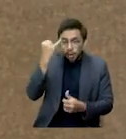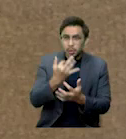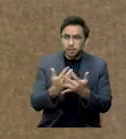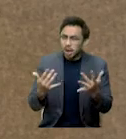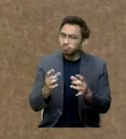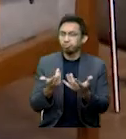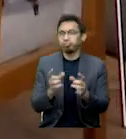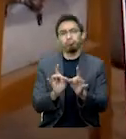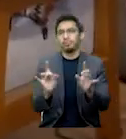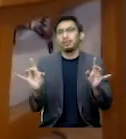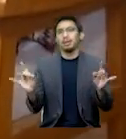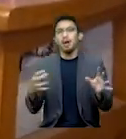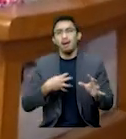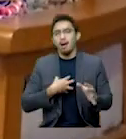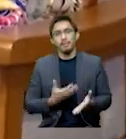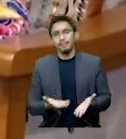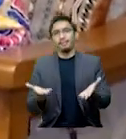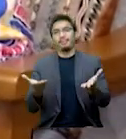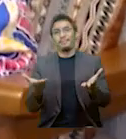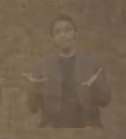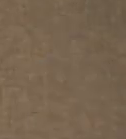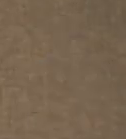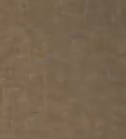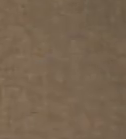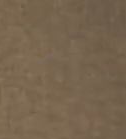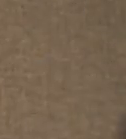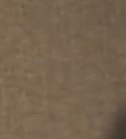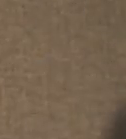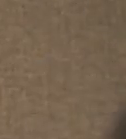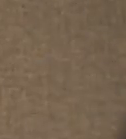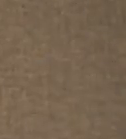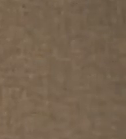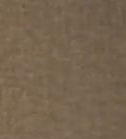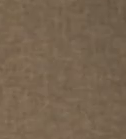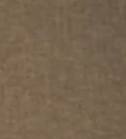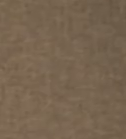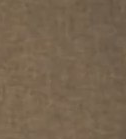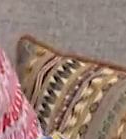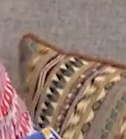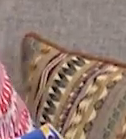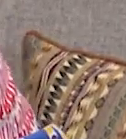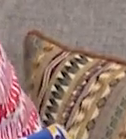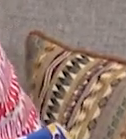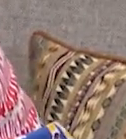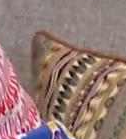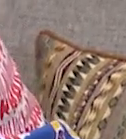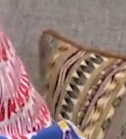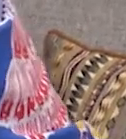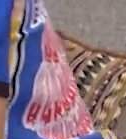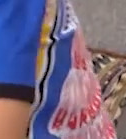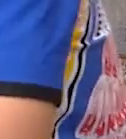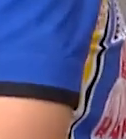itu hak masyarakat tapi yakin Enggak pemil ini akan berjalan jujur dan adil Saya berharap dan pertanyaan saya yakin atau tidak Pak Bukan bukan